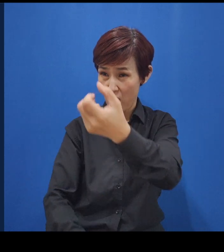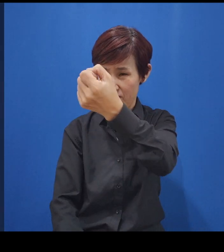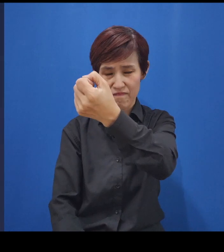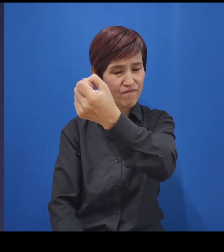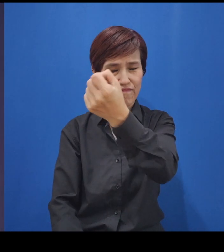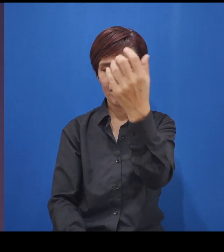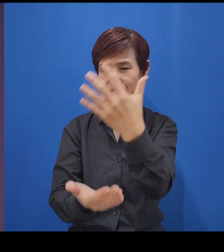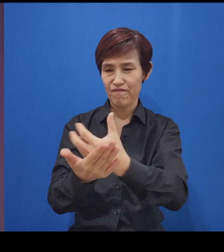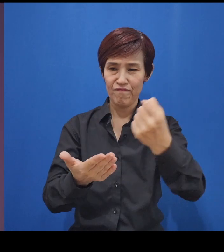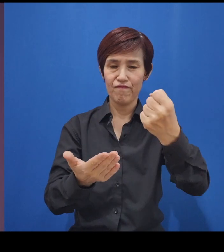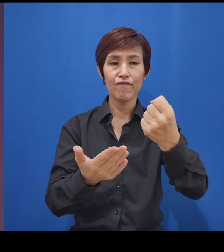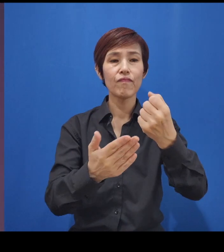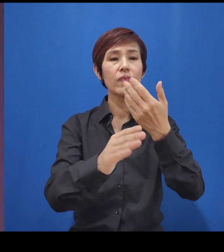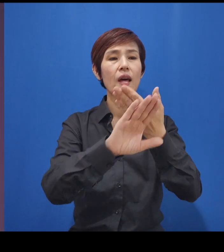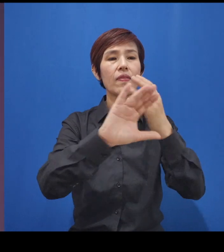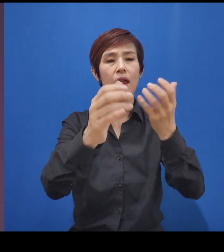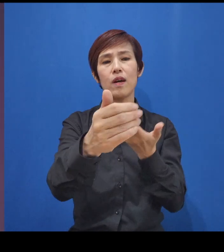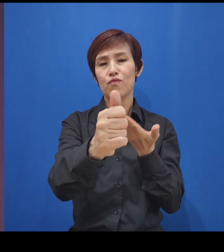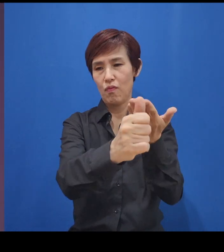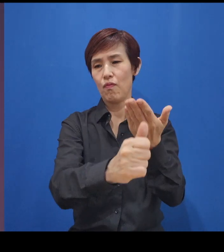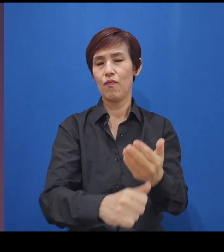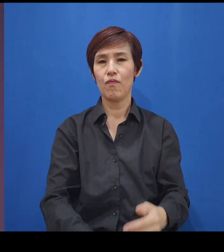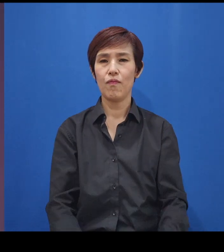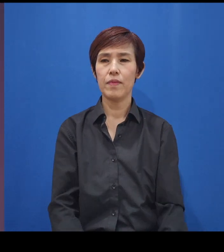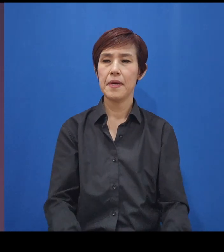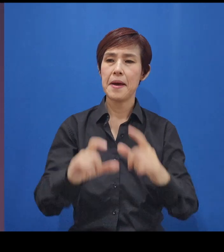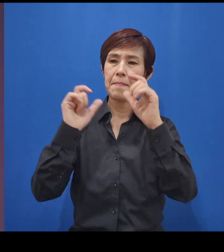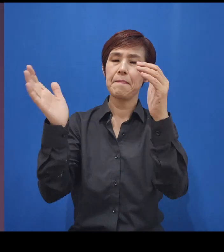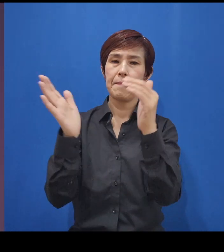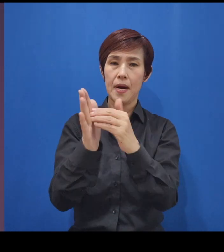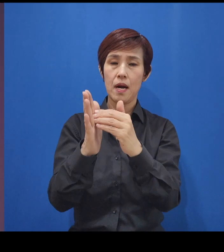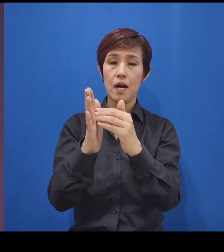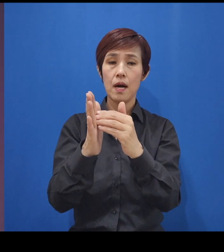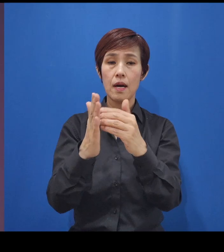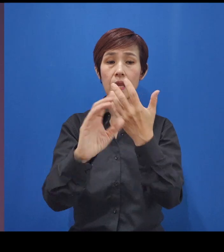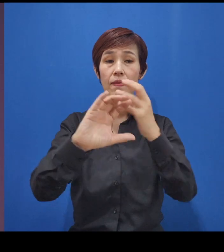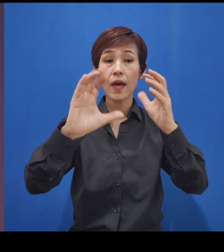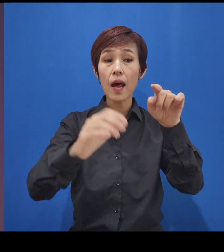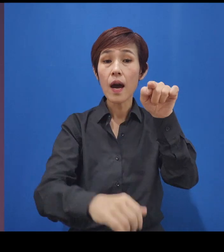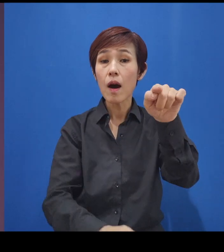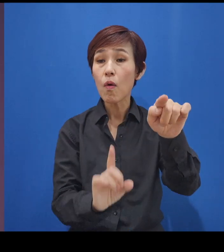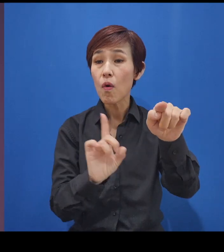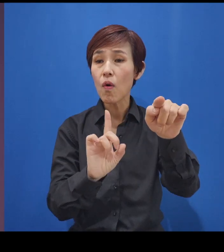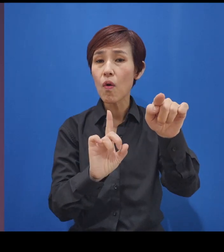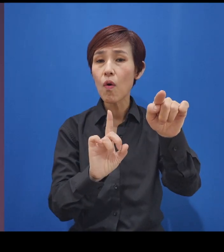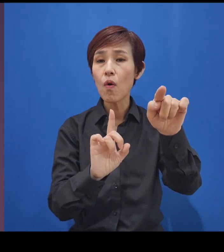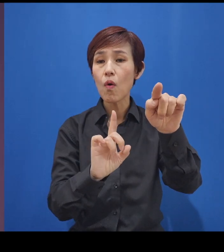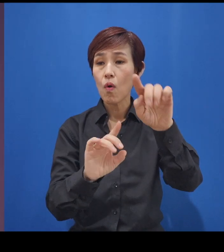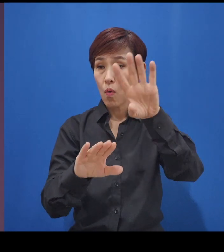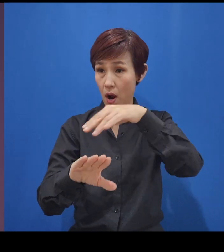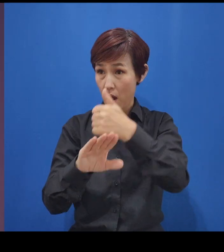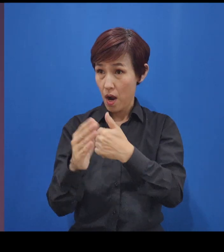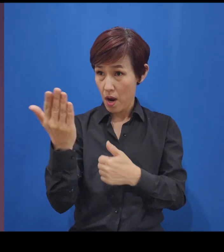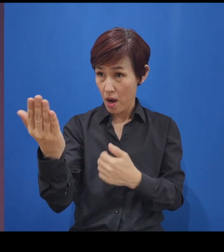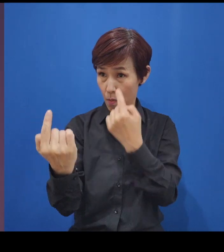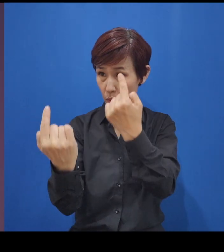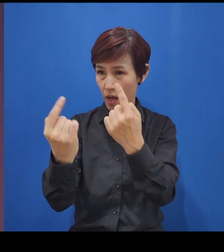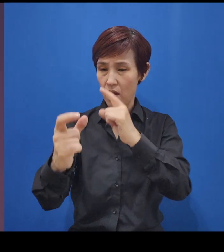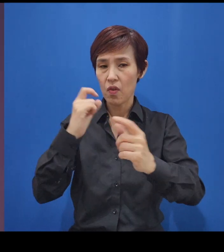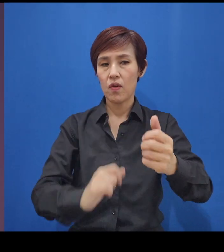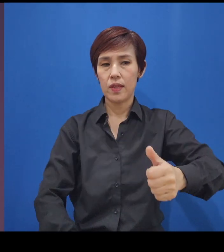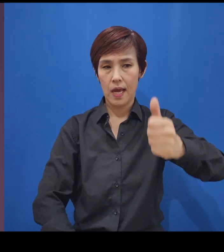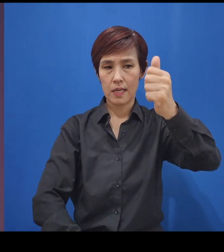이걸 확 떼어서 이웃에게 주실 겁니다. 그런데 그 이웃을 설명하기를 왕보다 나은,